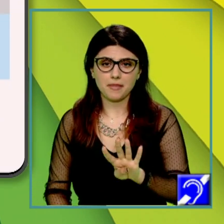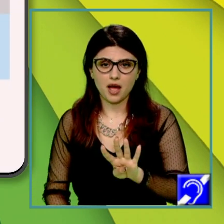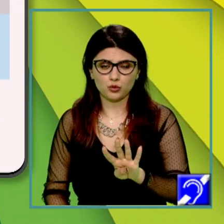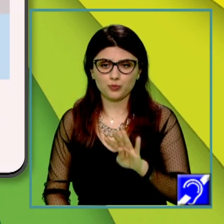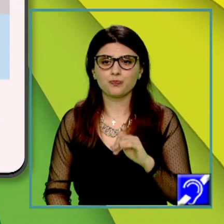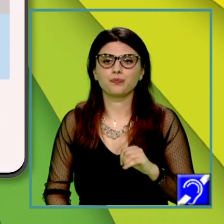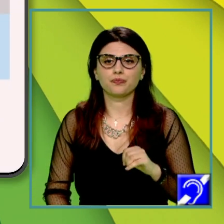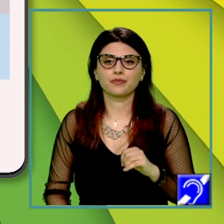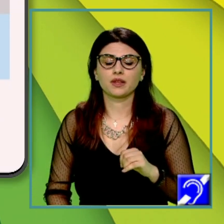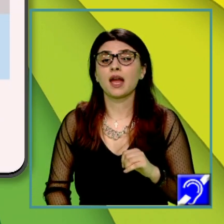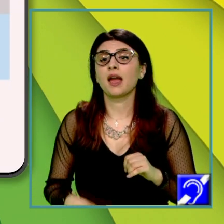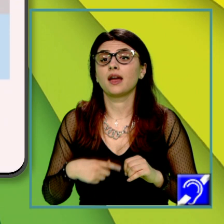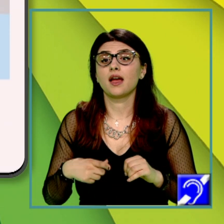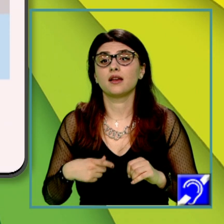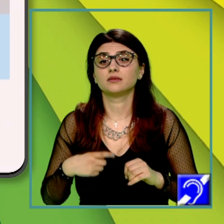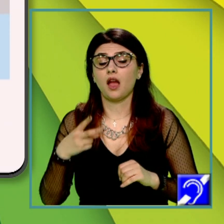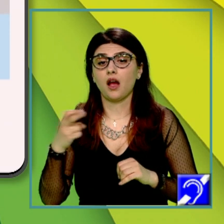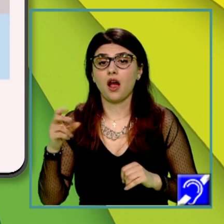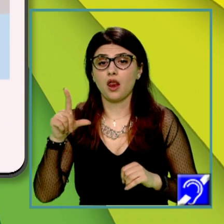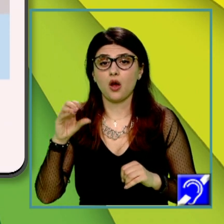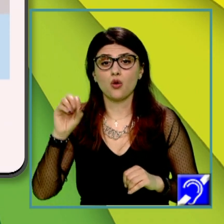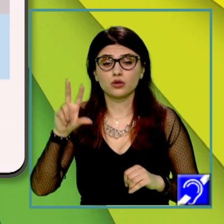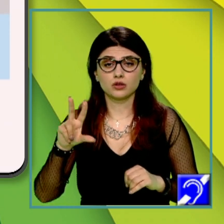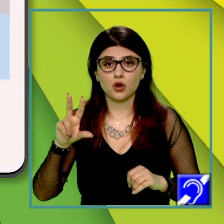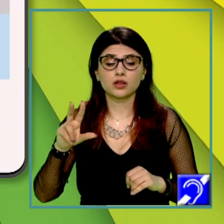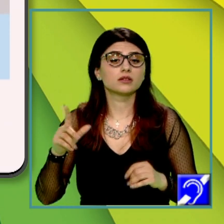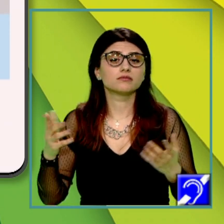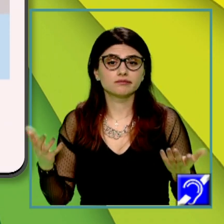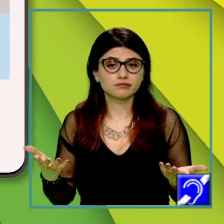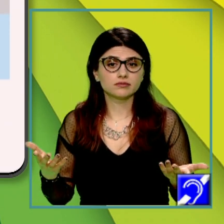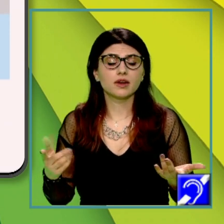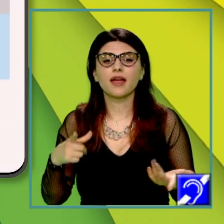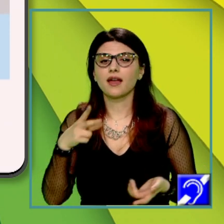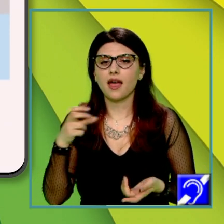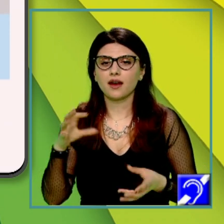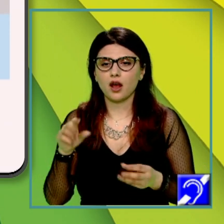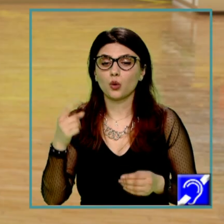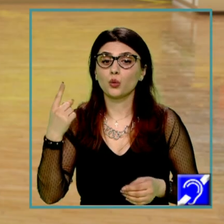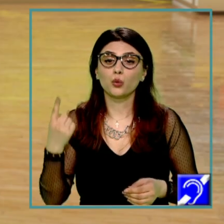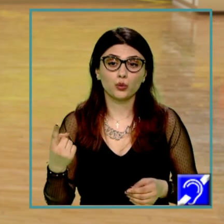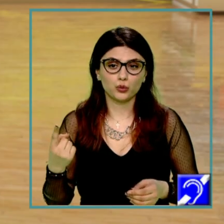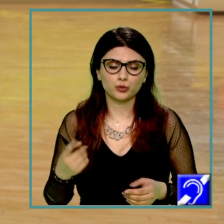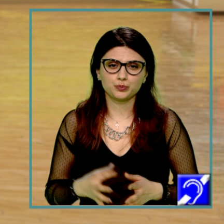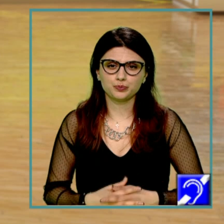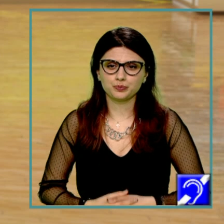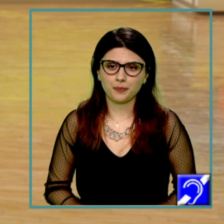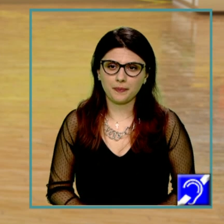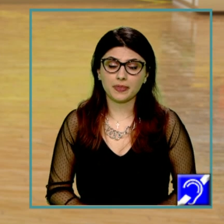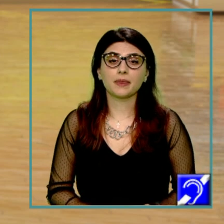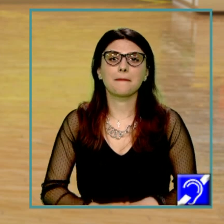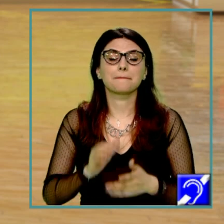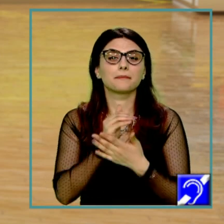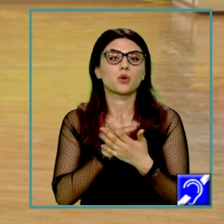2 totul supra 4 egal cu logaritm în bază 3 din 3 egal cu opt problemă doi